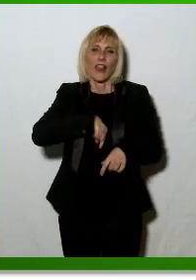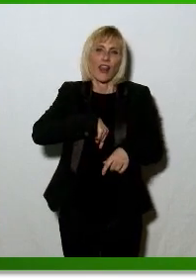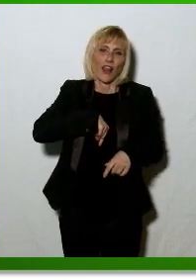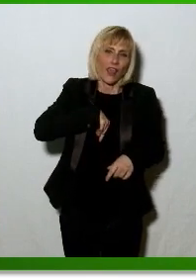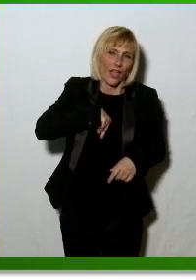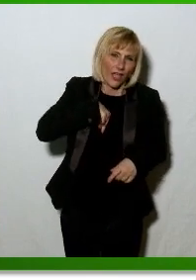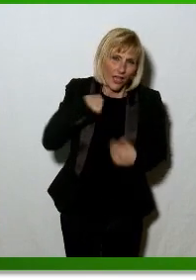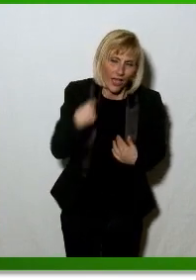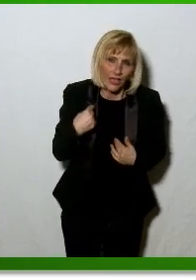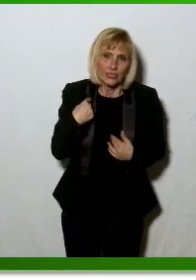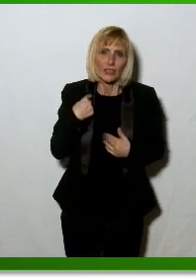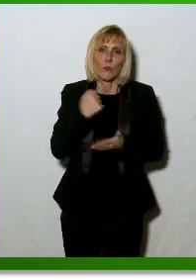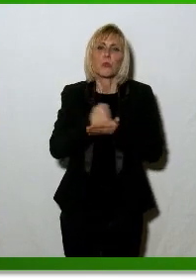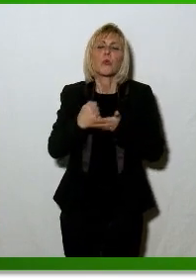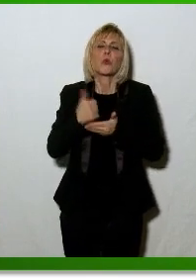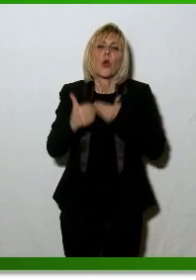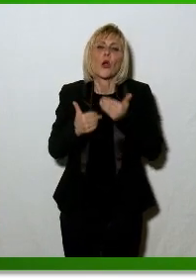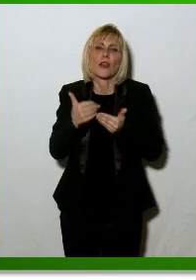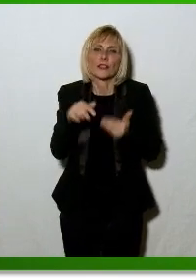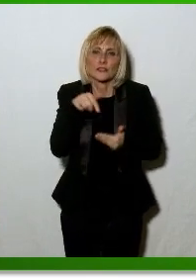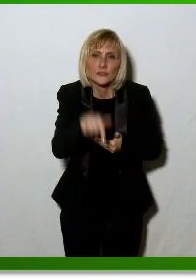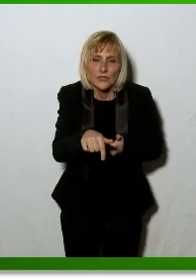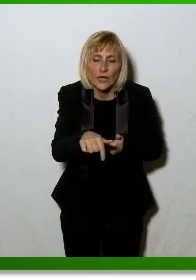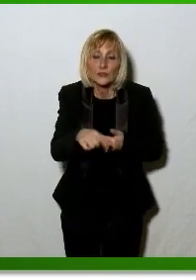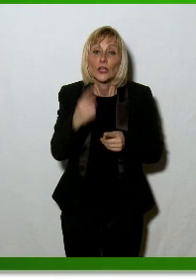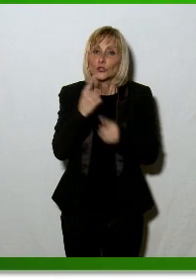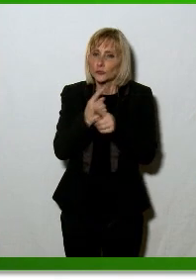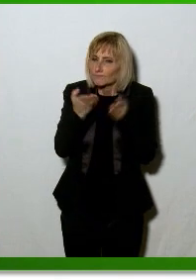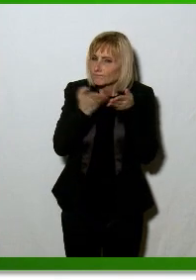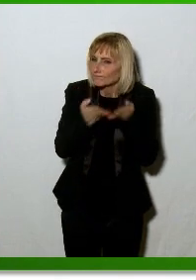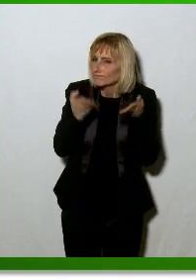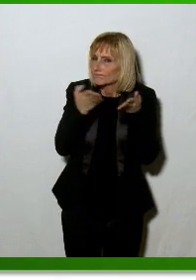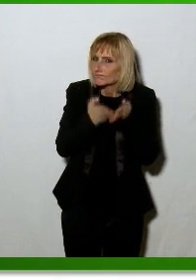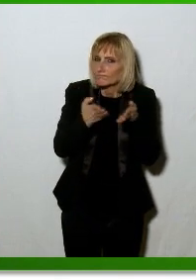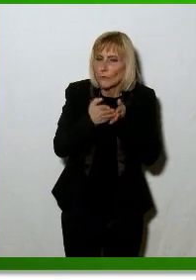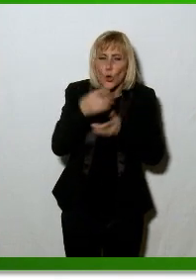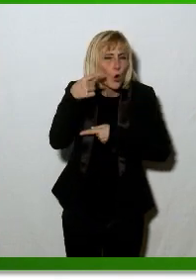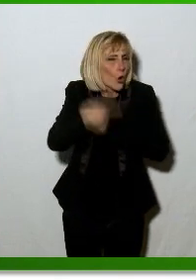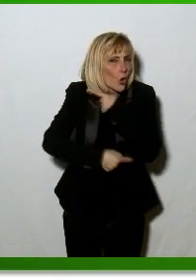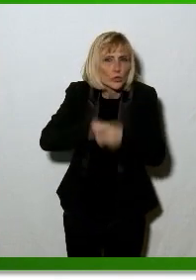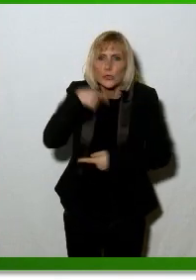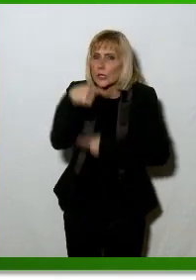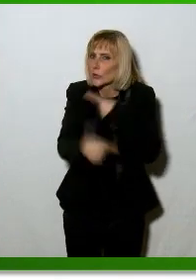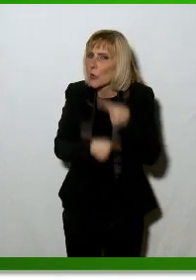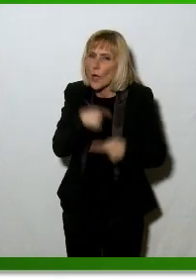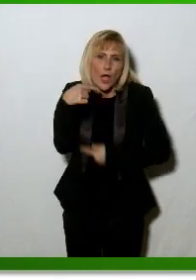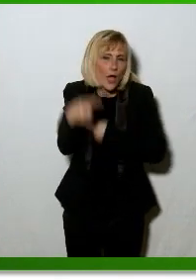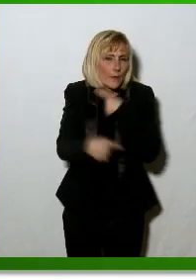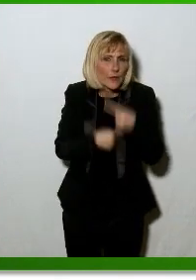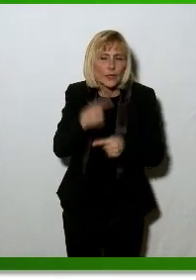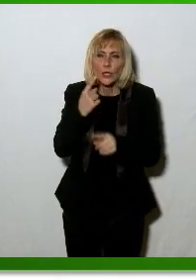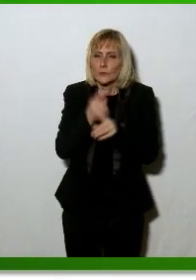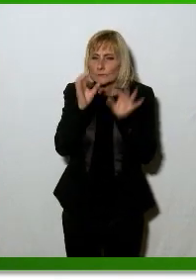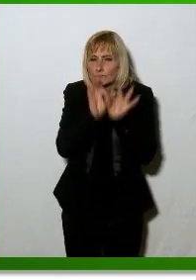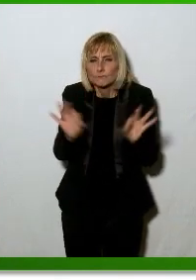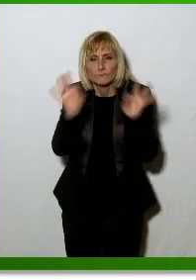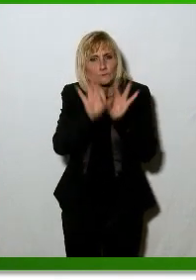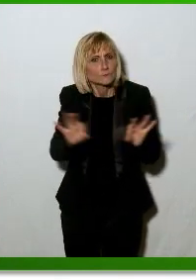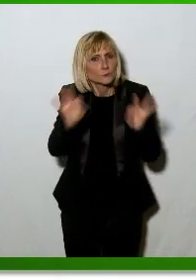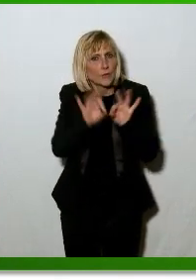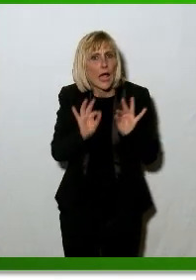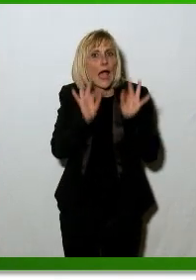gerontocrazia sempre con sé quindi dobbiamo studiare continuamente per arrivare Preparati alle